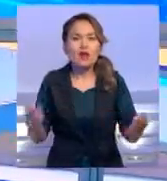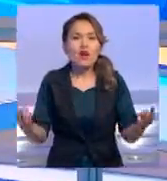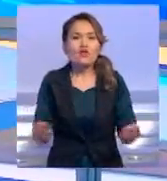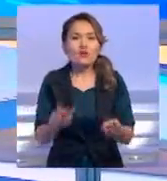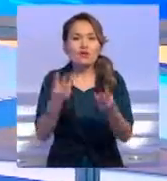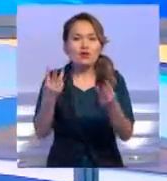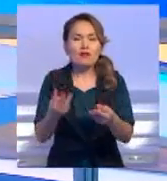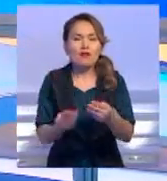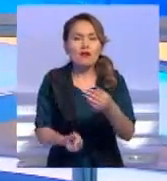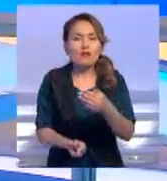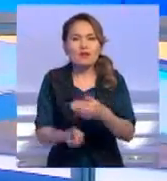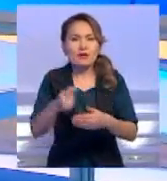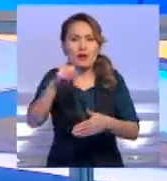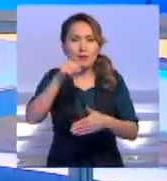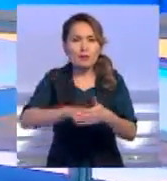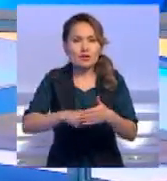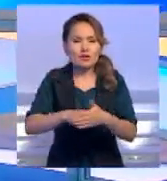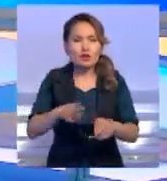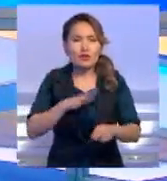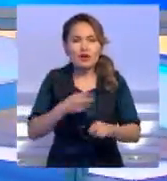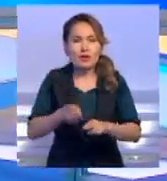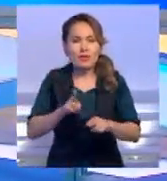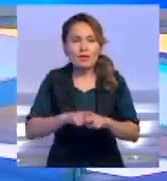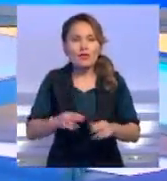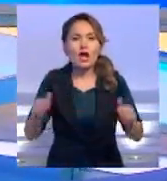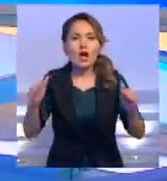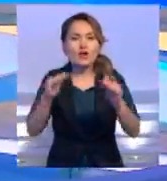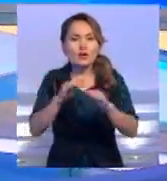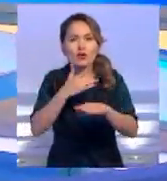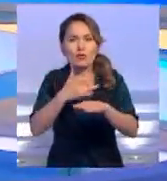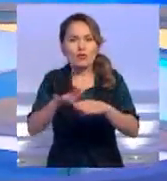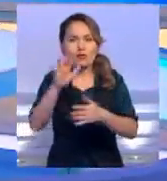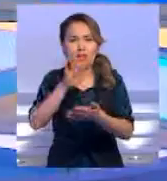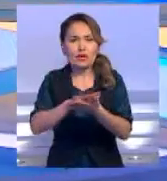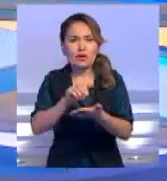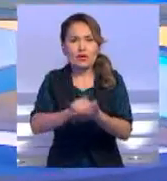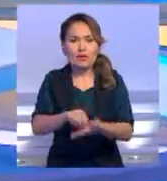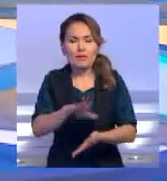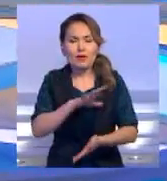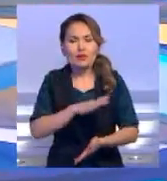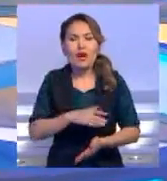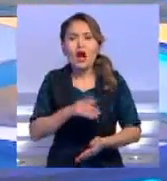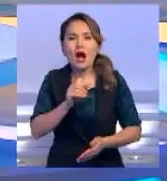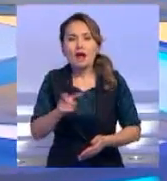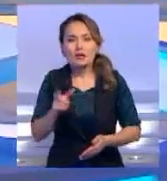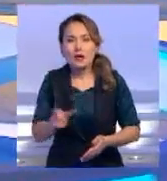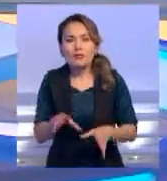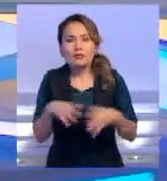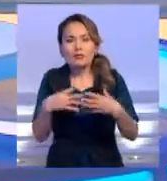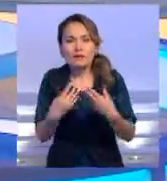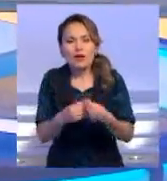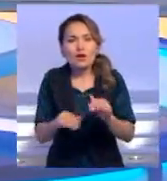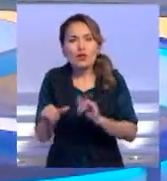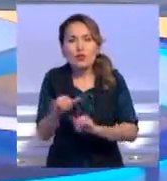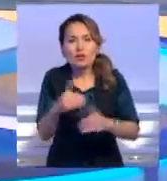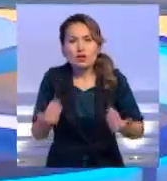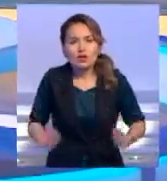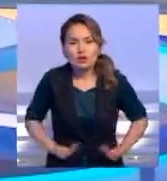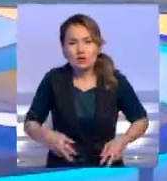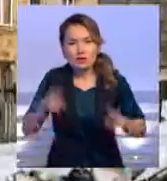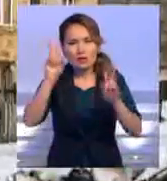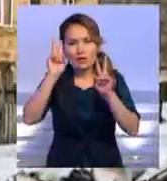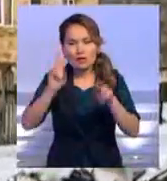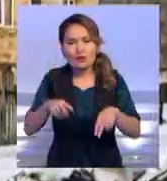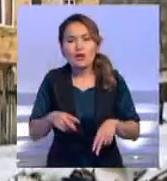кейін тұтас ғимарат қызыл жалынға оранады. Пәтерлері тұруға жарамсыз болып қалған тұрғындар енді қайда барарларын білмейді ал. Кейбірі туған